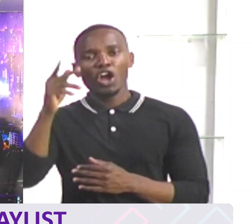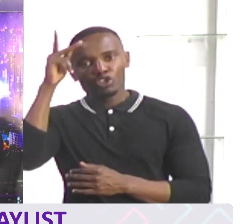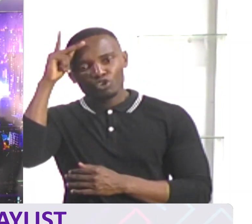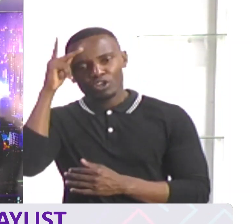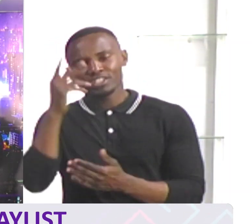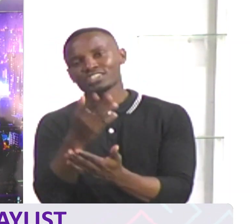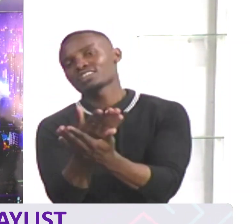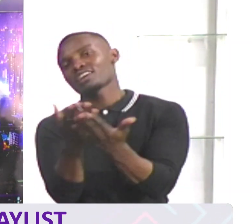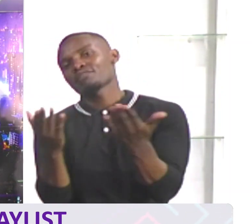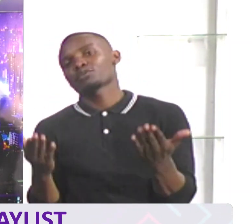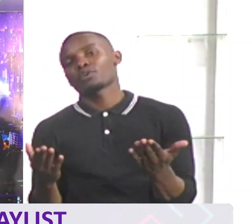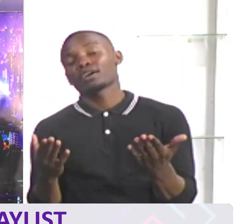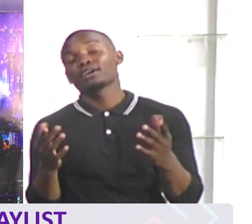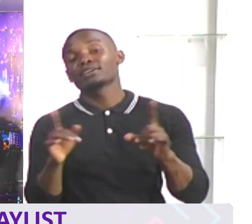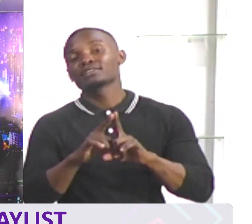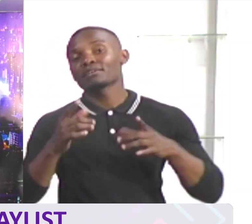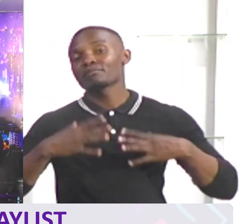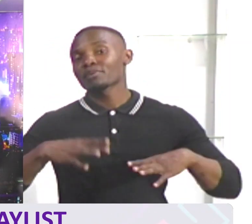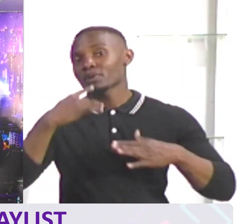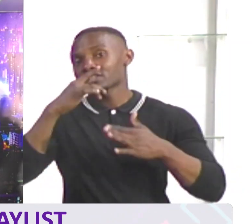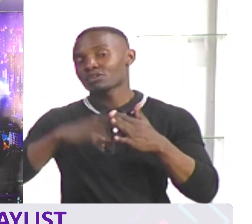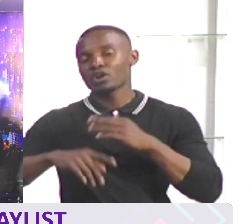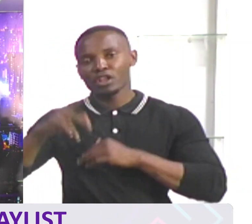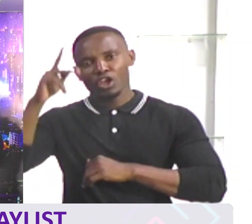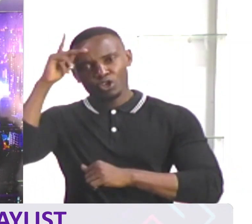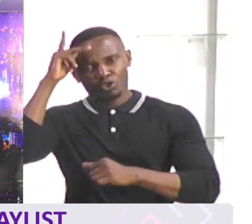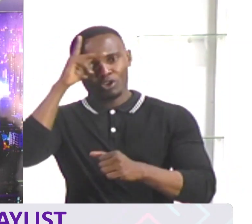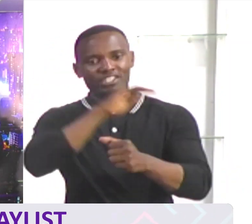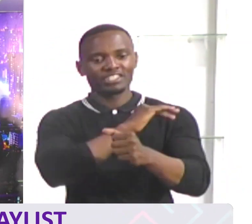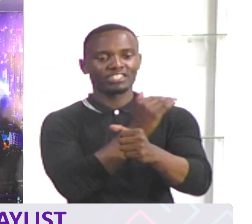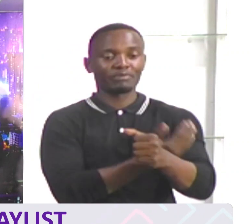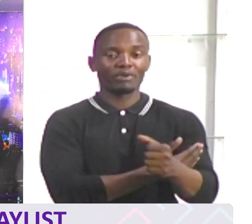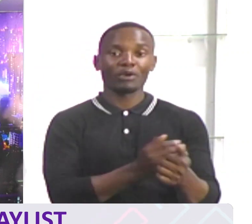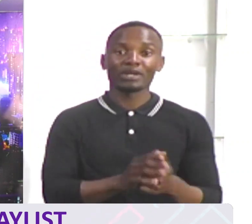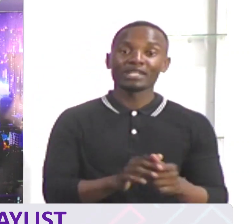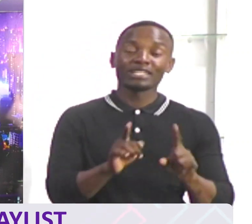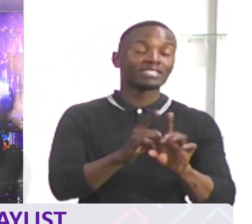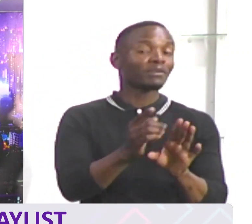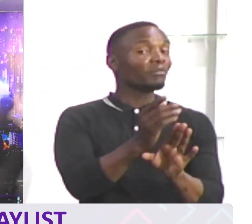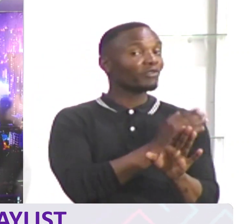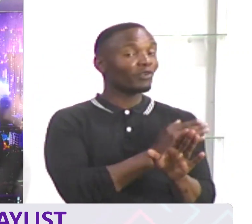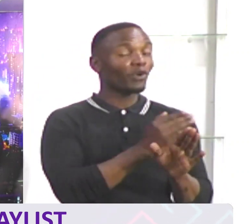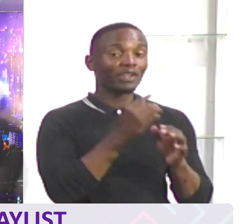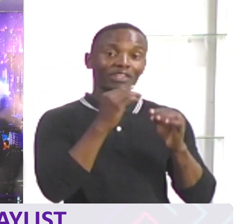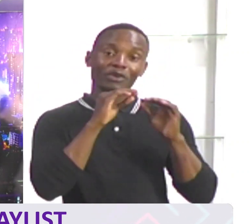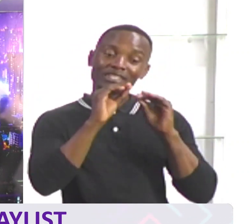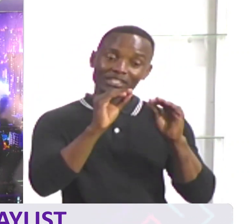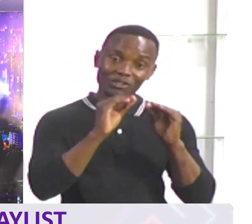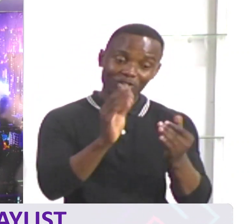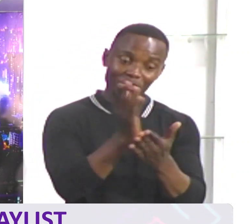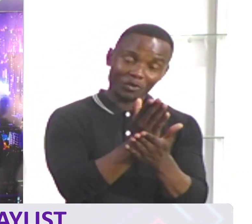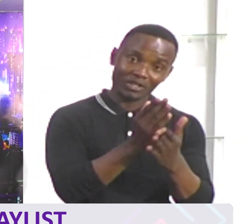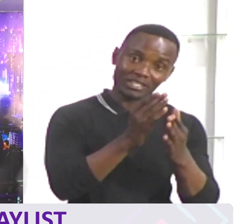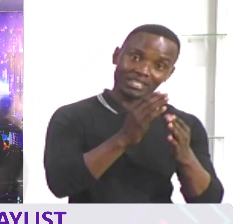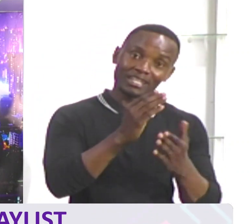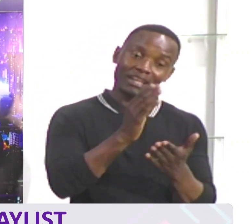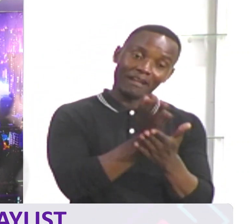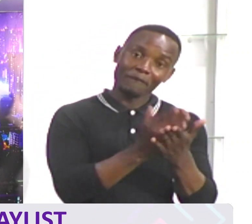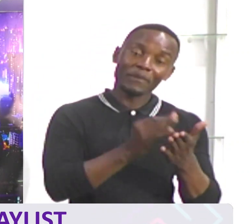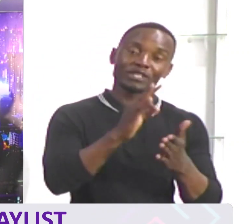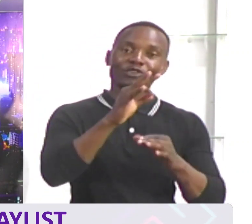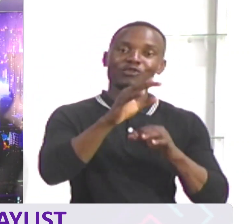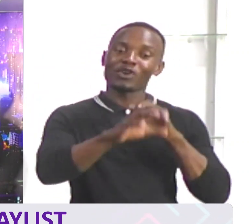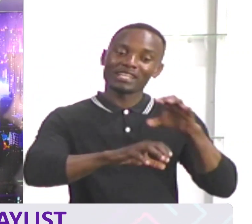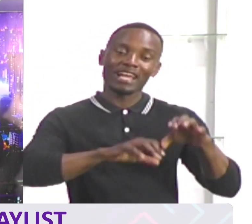say knowledge is power ndio hiyo sasa hata hiyo story ulikuwa unafunzwa dede at least uko na hiyo knowledge na take unaweza apply